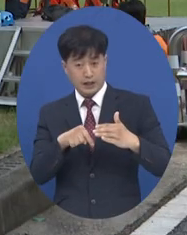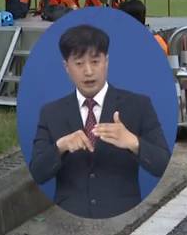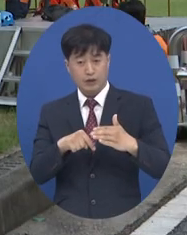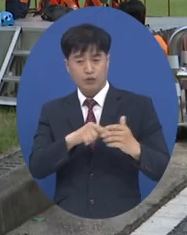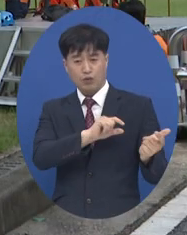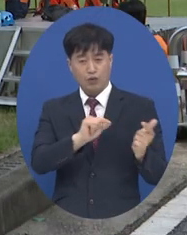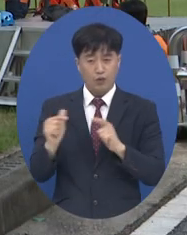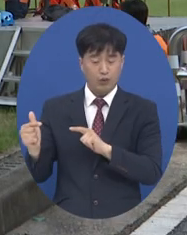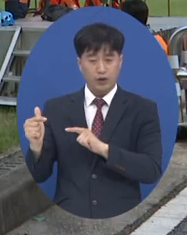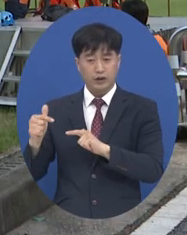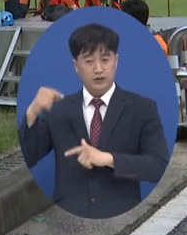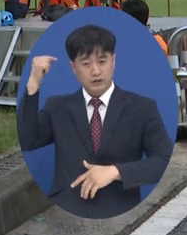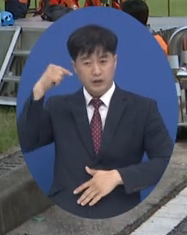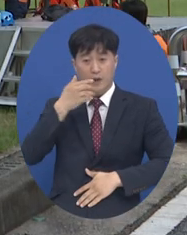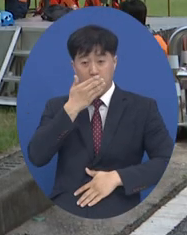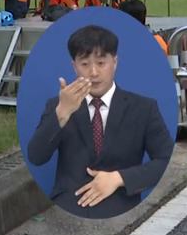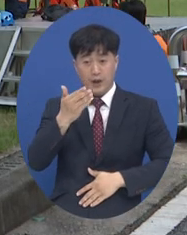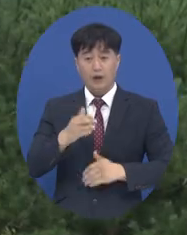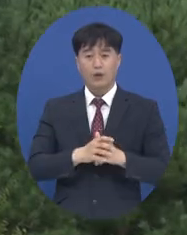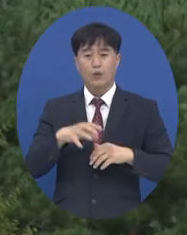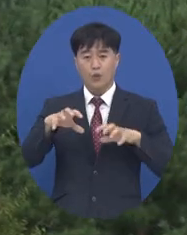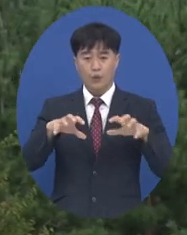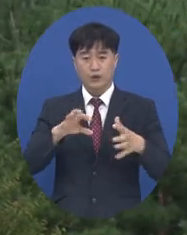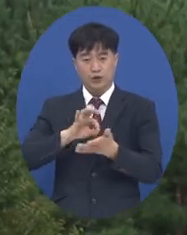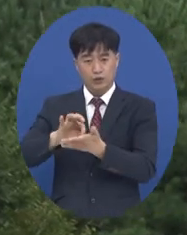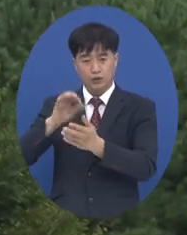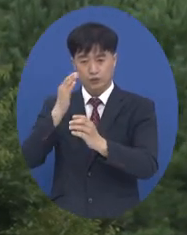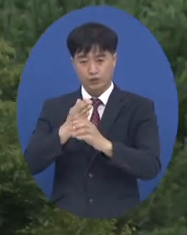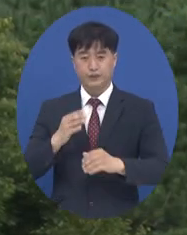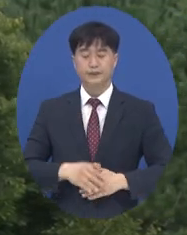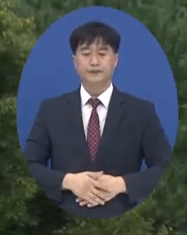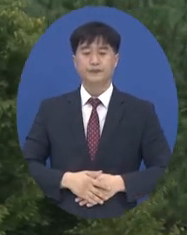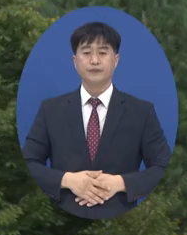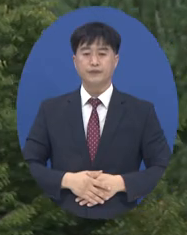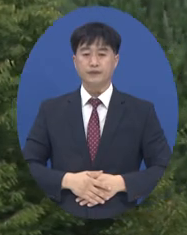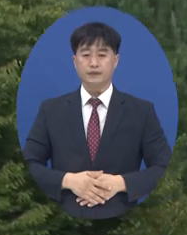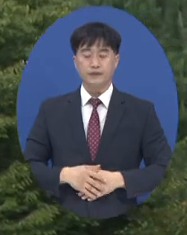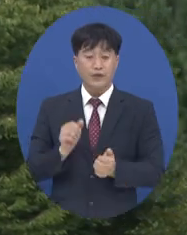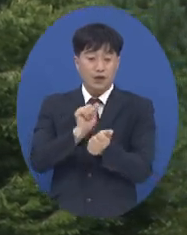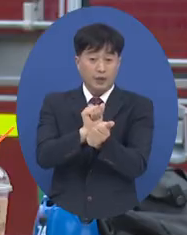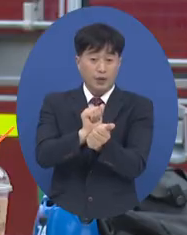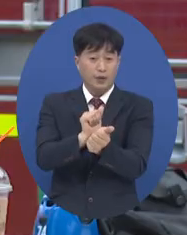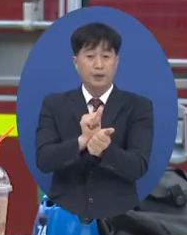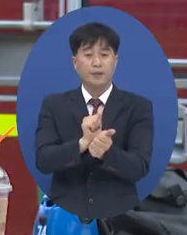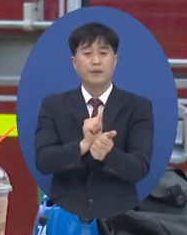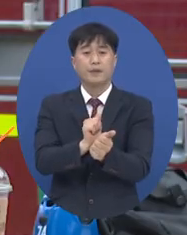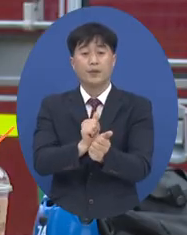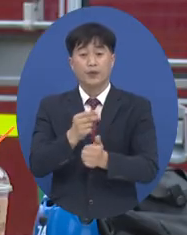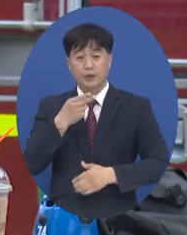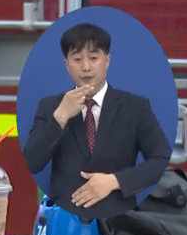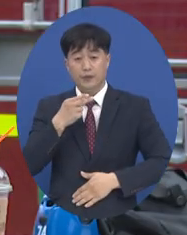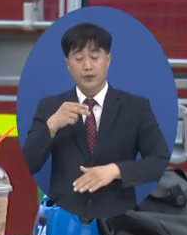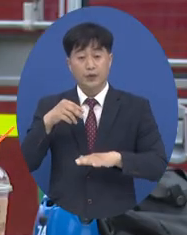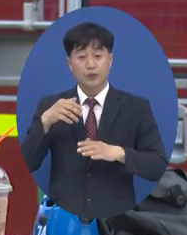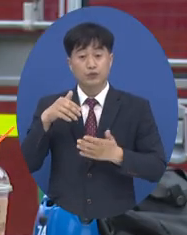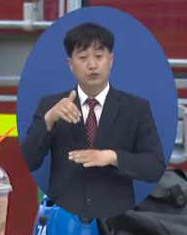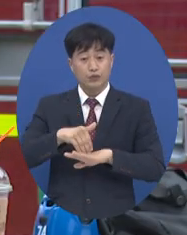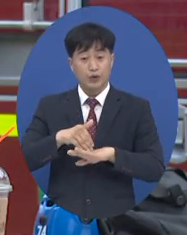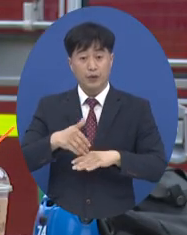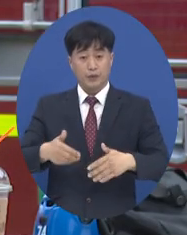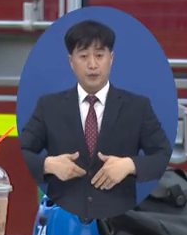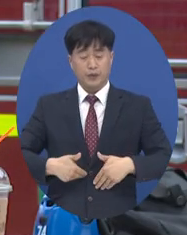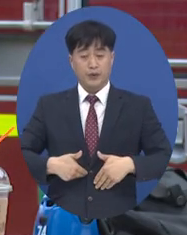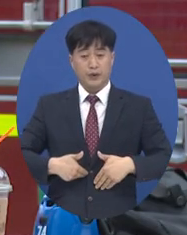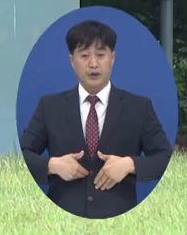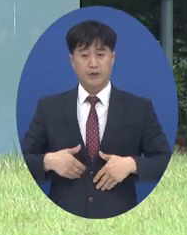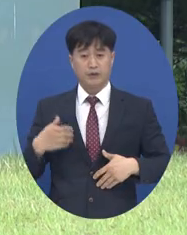각종 상황을 감지할 수 있게 여러 현장에 활용됩니다. 감염에 노출되지 않게 훈련에 필요한 장비를 착용하는